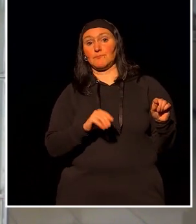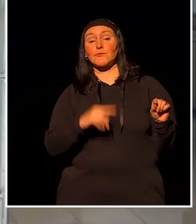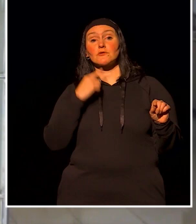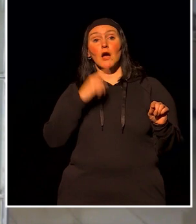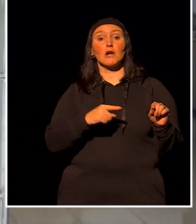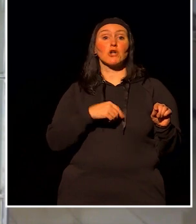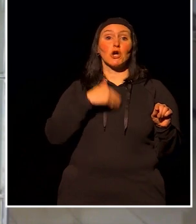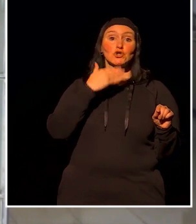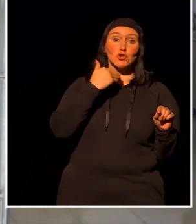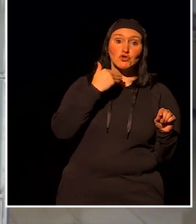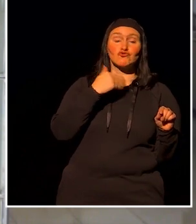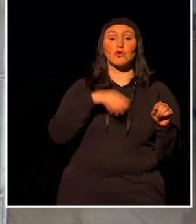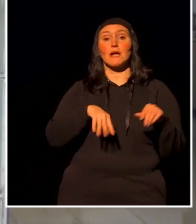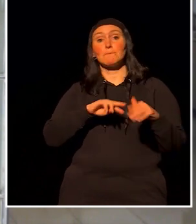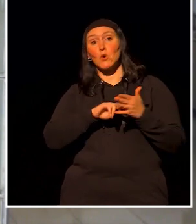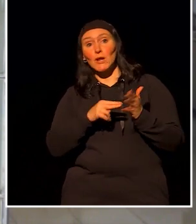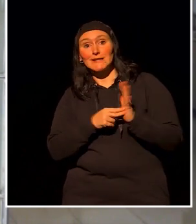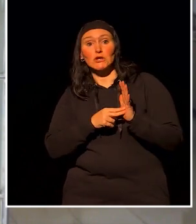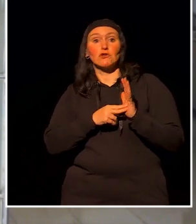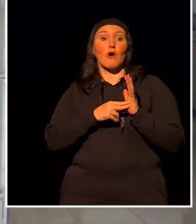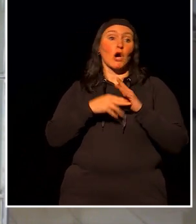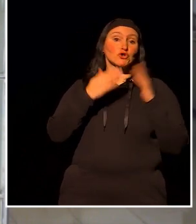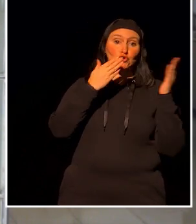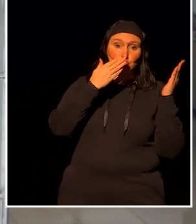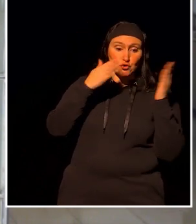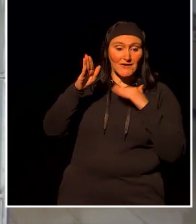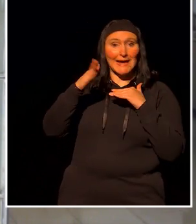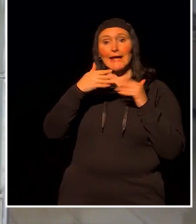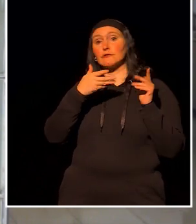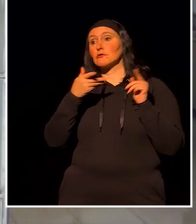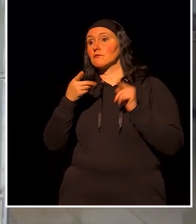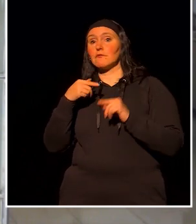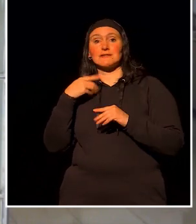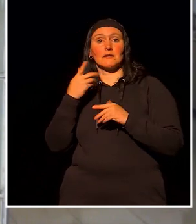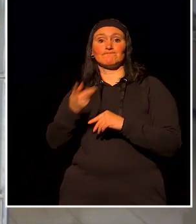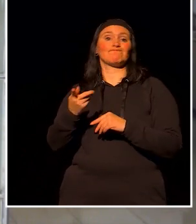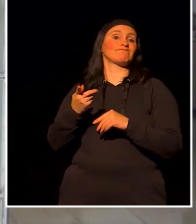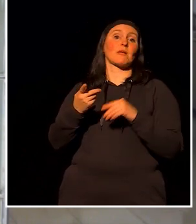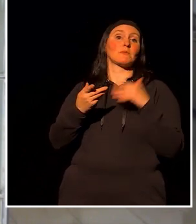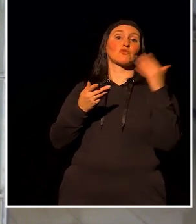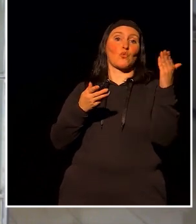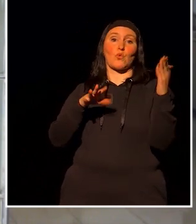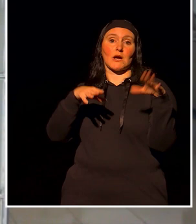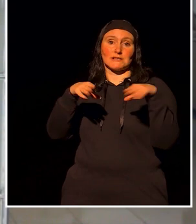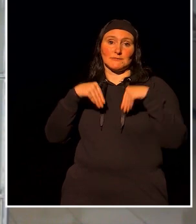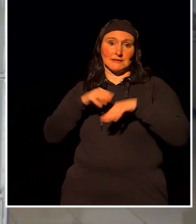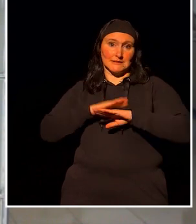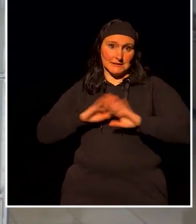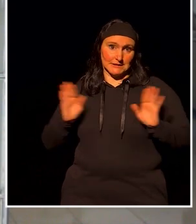politischer Souveränität gibt, die nicht akzeptiert wird von der anderen Seite.